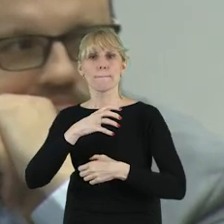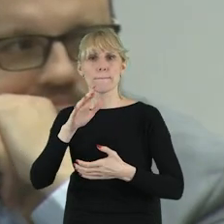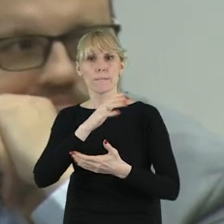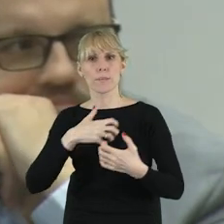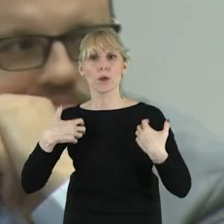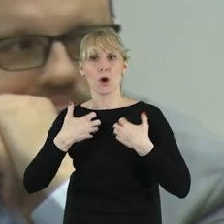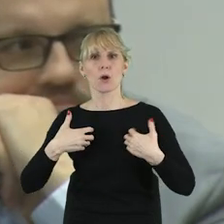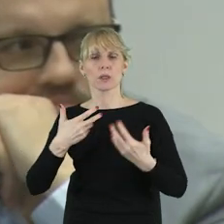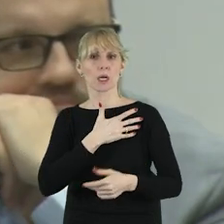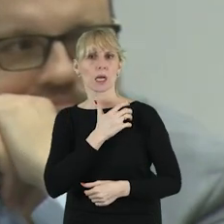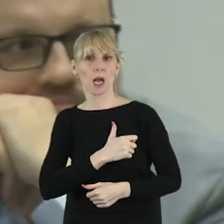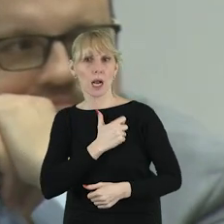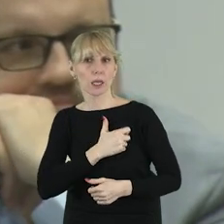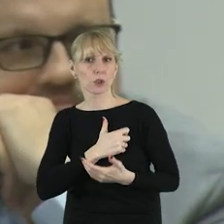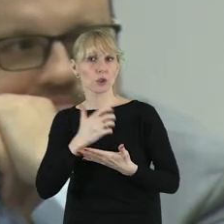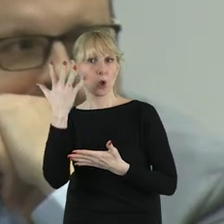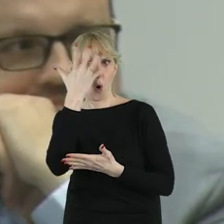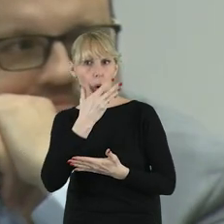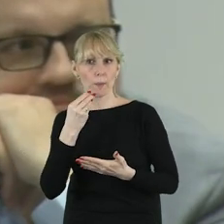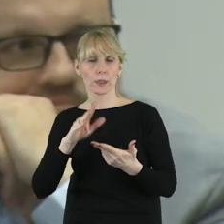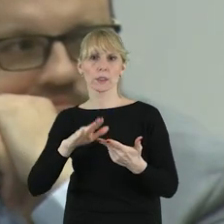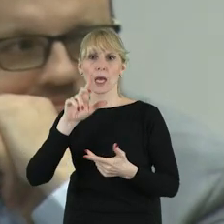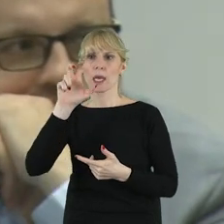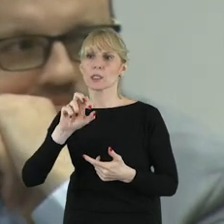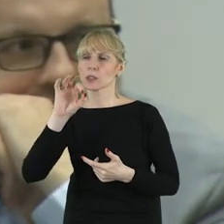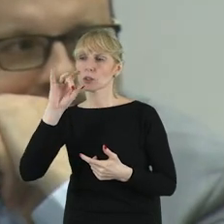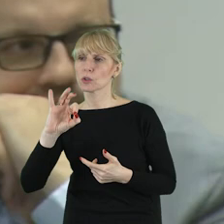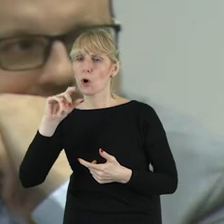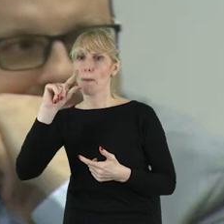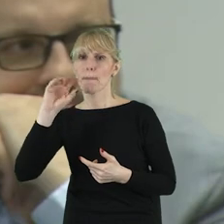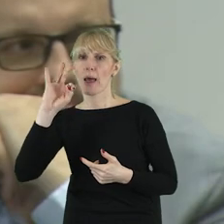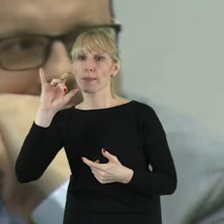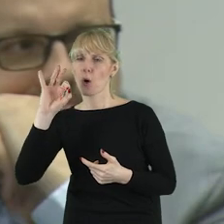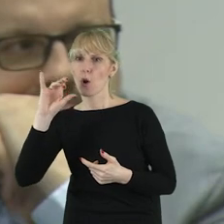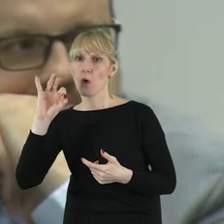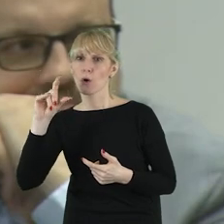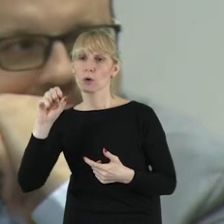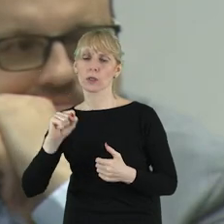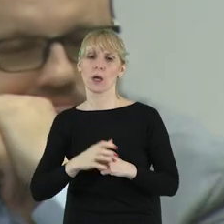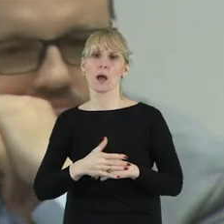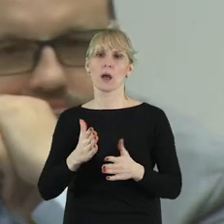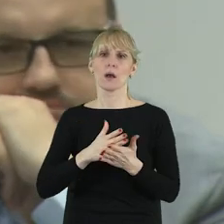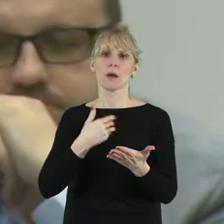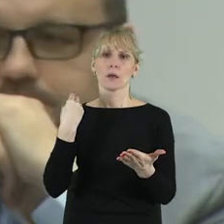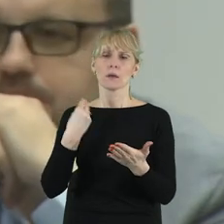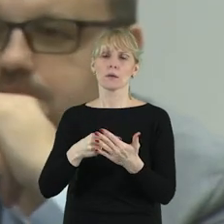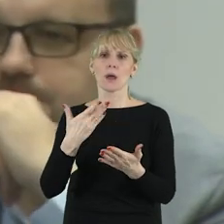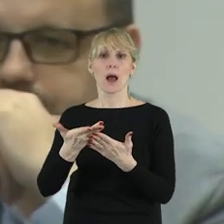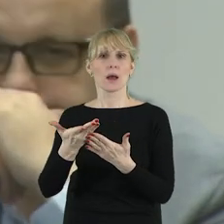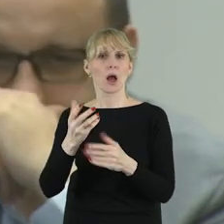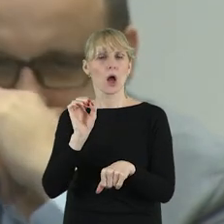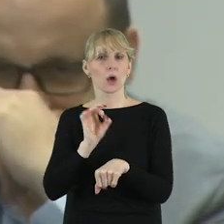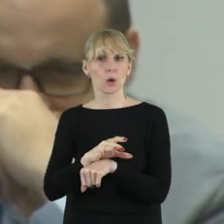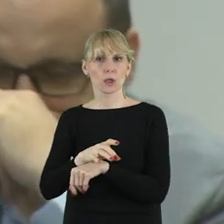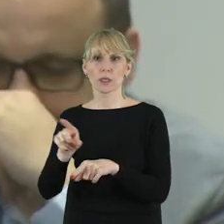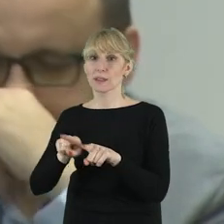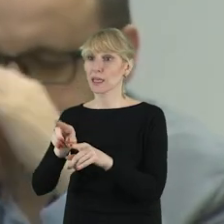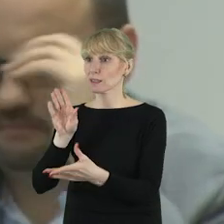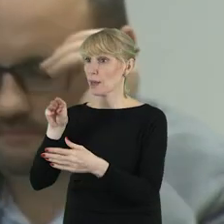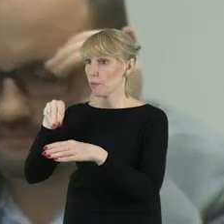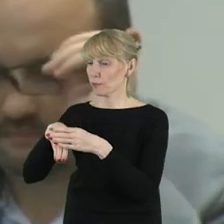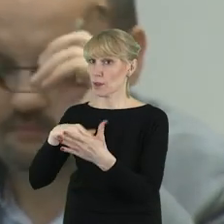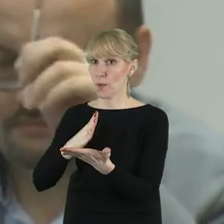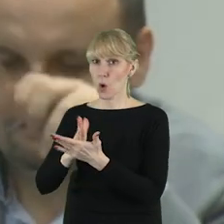histopatologicznej, zamawiania, wydawania preparatów krwi, usług cateringowych, napraw instalacji,